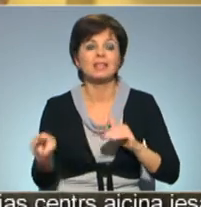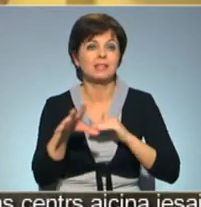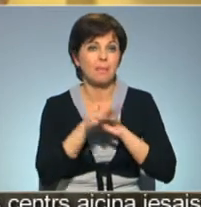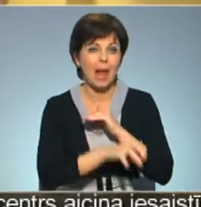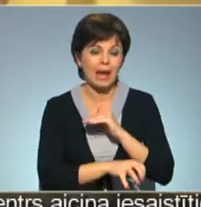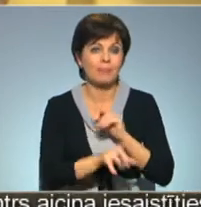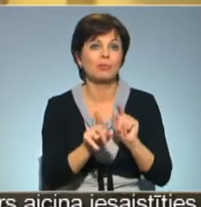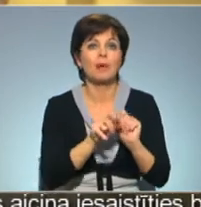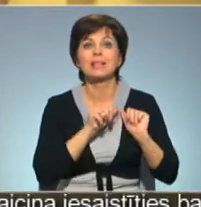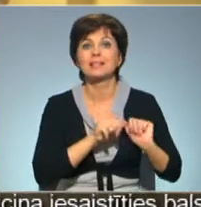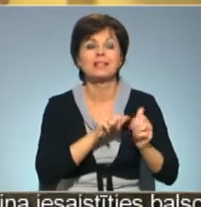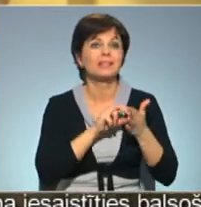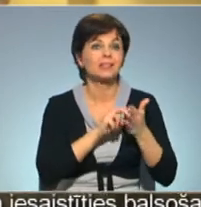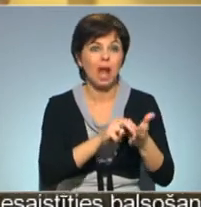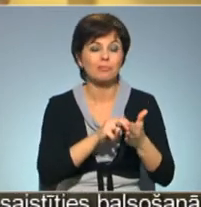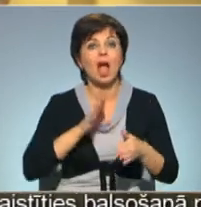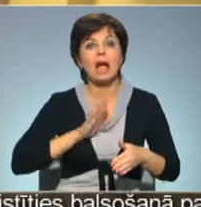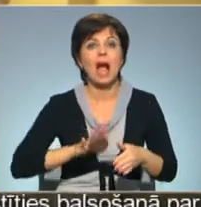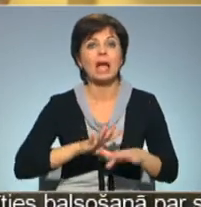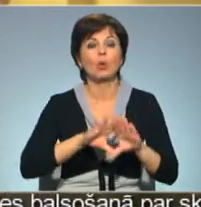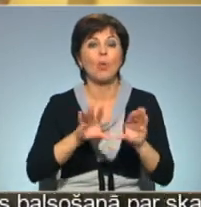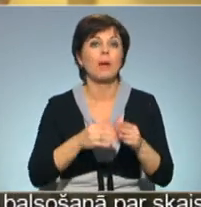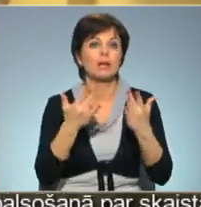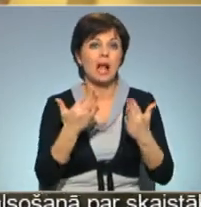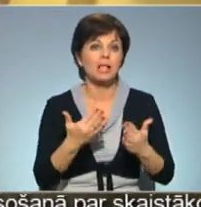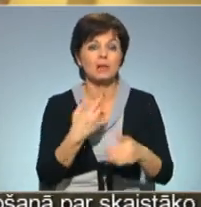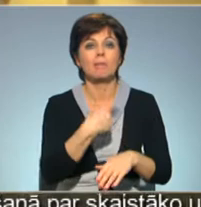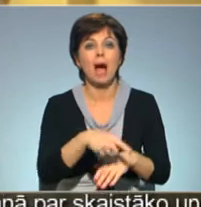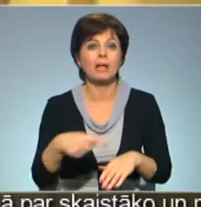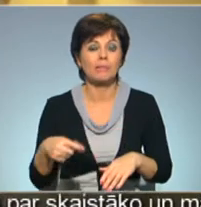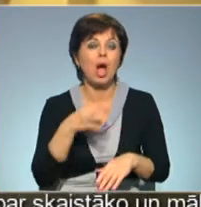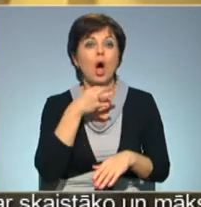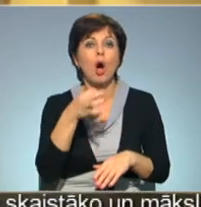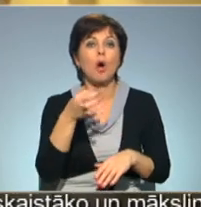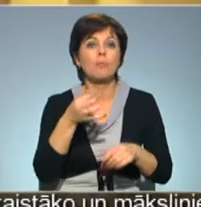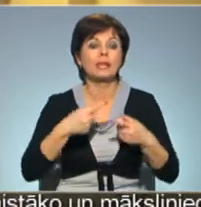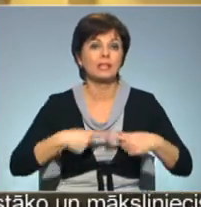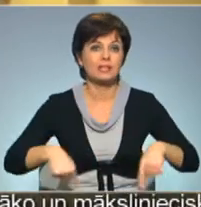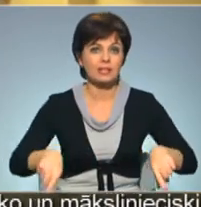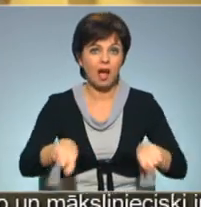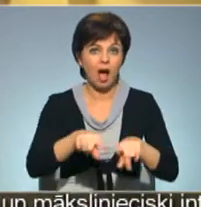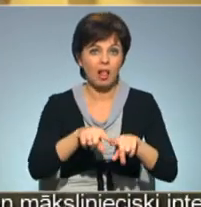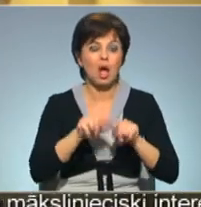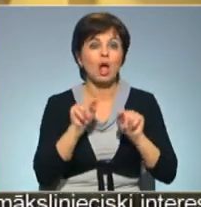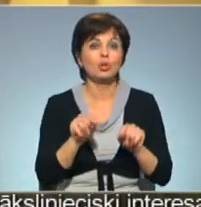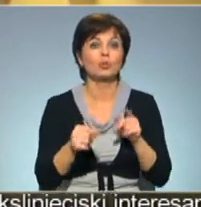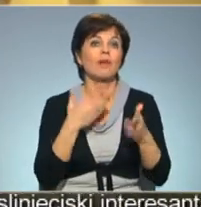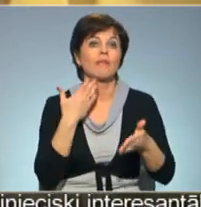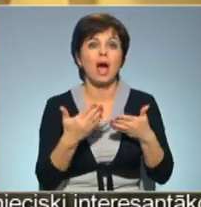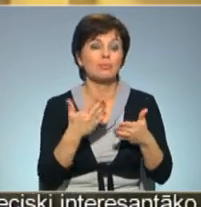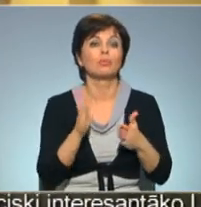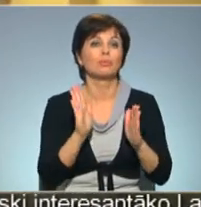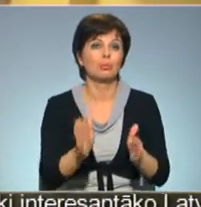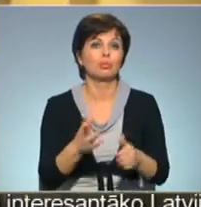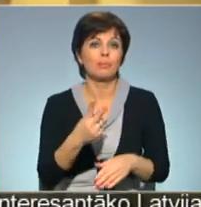gaidīsim rezultātus kopā ar visiem pārējiem klausītājiem operas zālē. Tā kā tur var būt dažādi